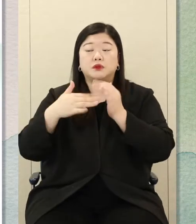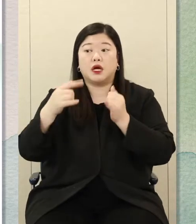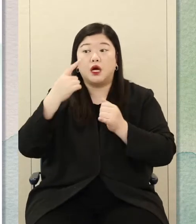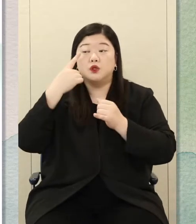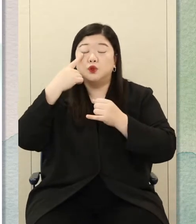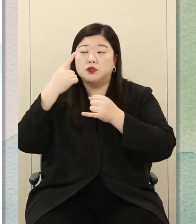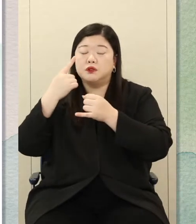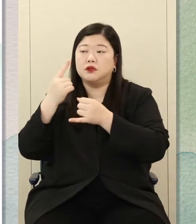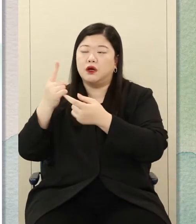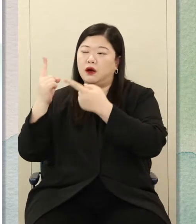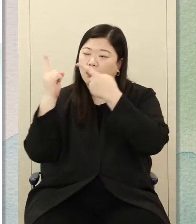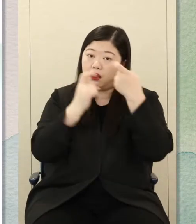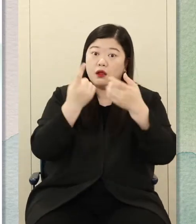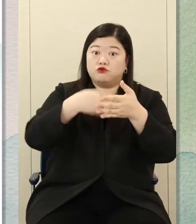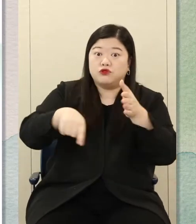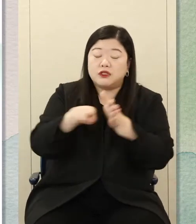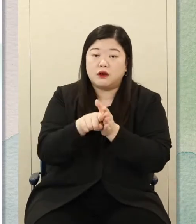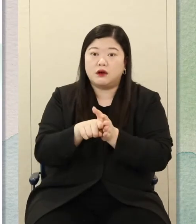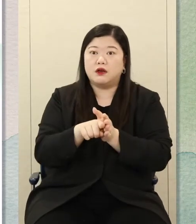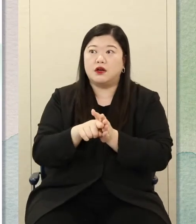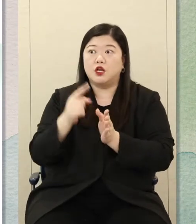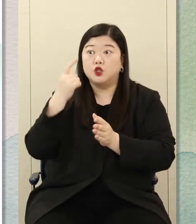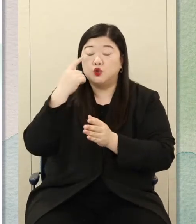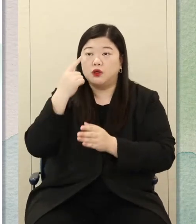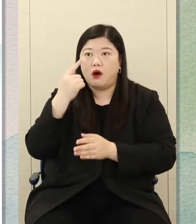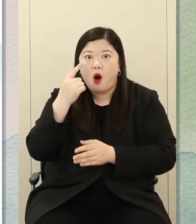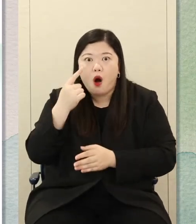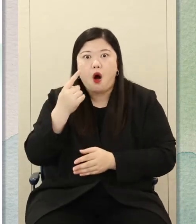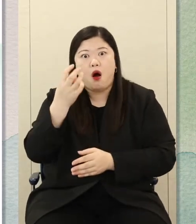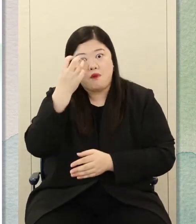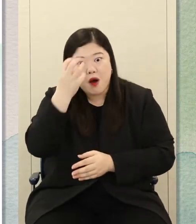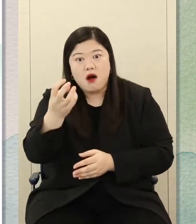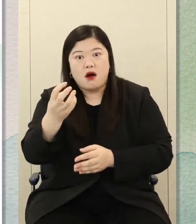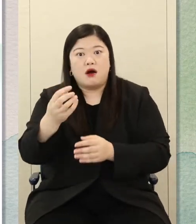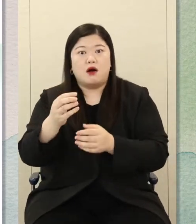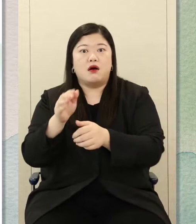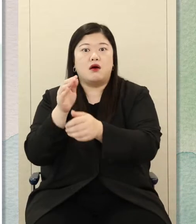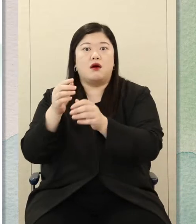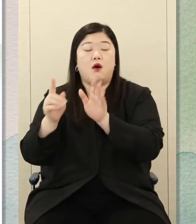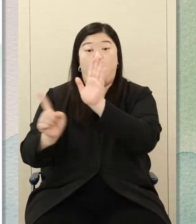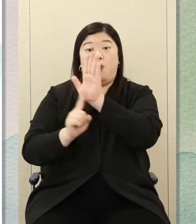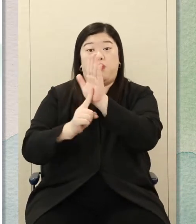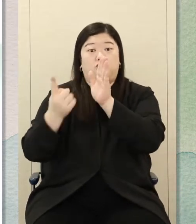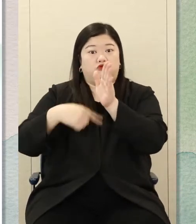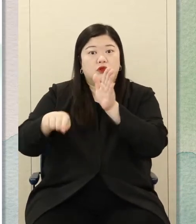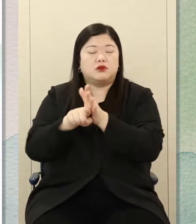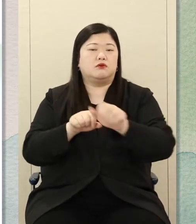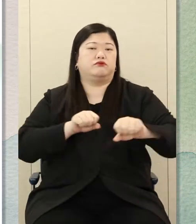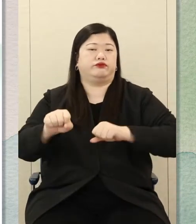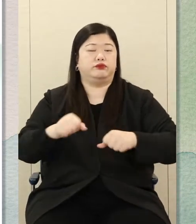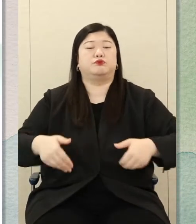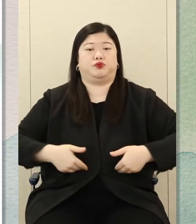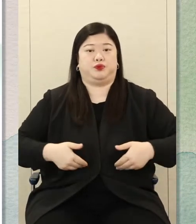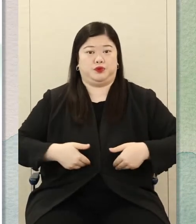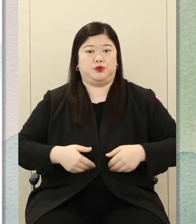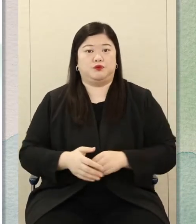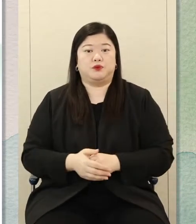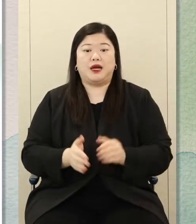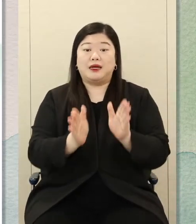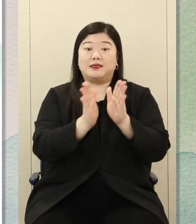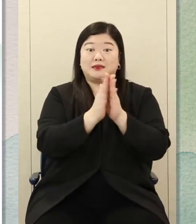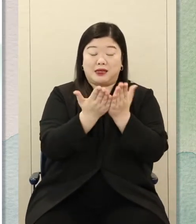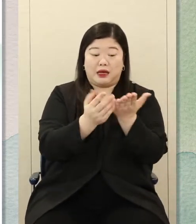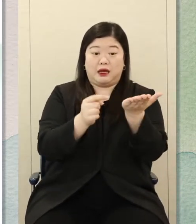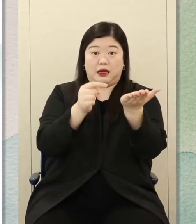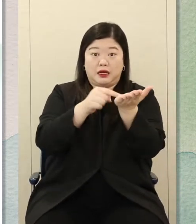만드는 컨택트를 늘려야 되겠다. 그래서 이제 강연을 많이 늘린다든가 아니면 책과 같이 어떤 즐길 수 있는